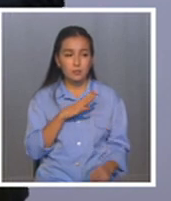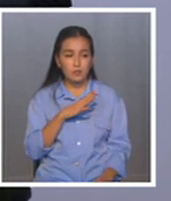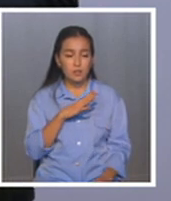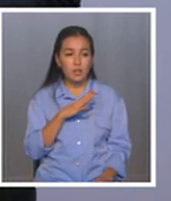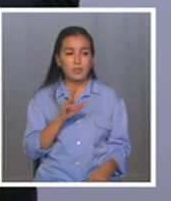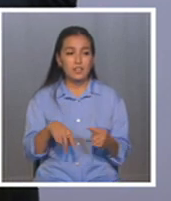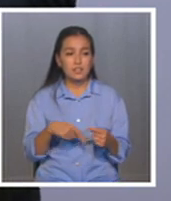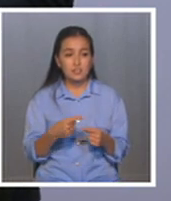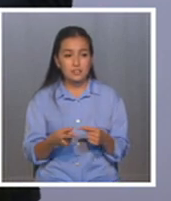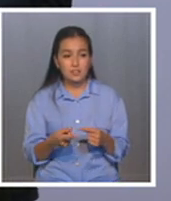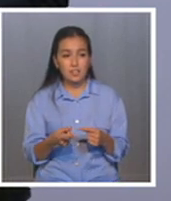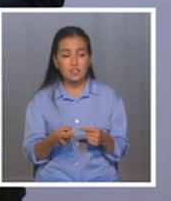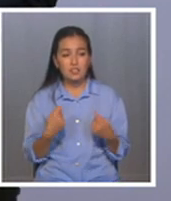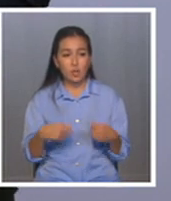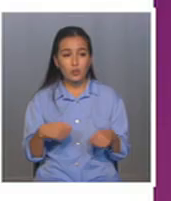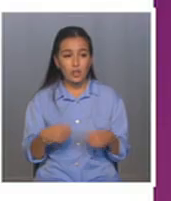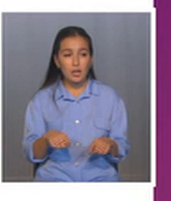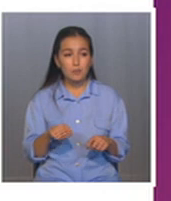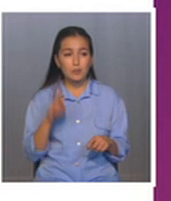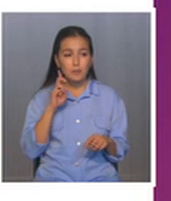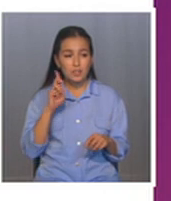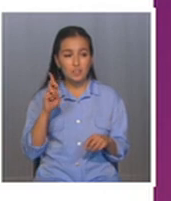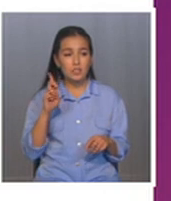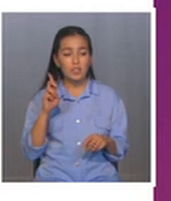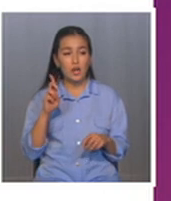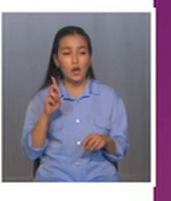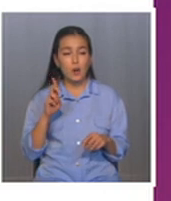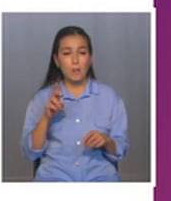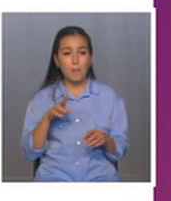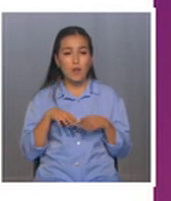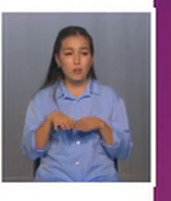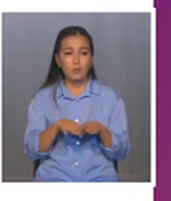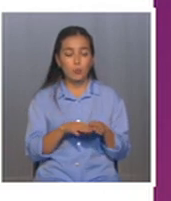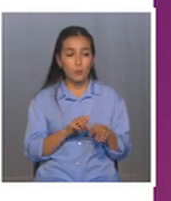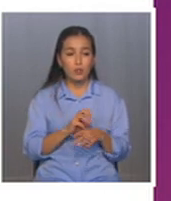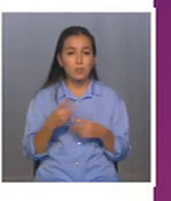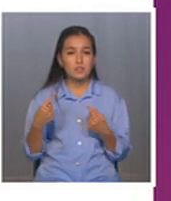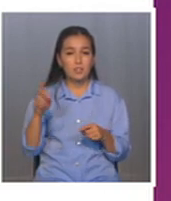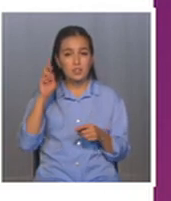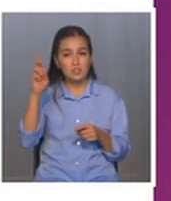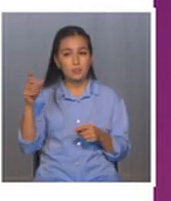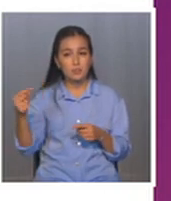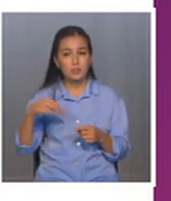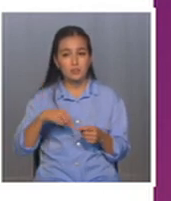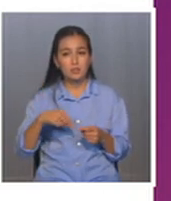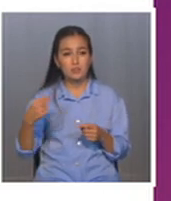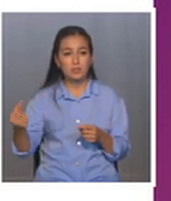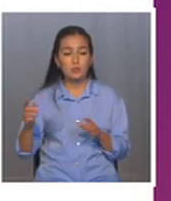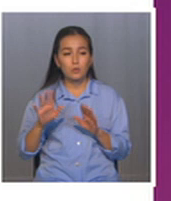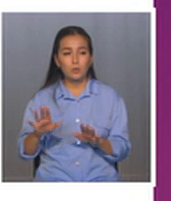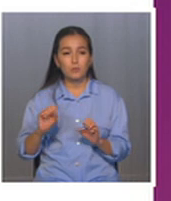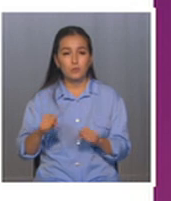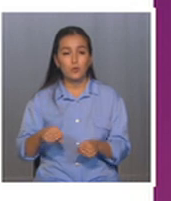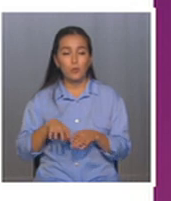Келесіден саудаға мемлекеттік монополия орнатылып, тек басқа елдермен сауда қатынастары кезінде ғана